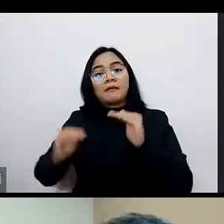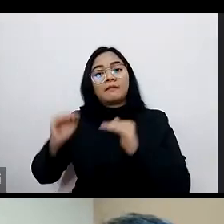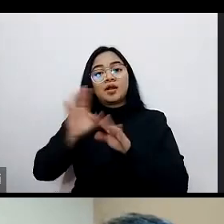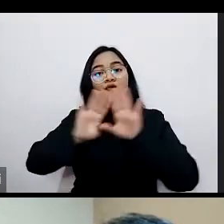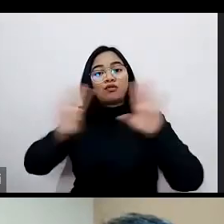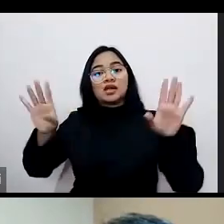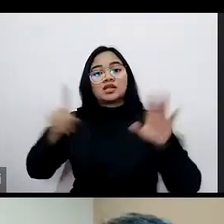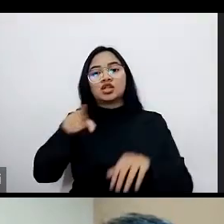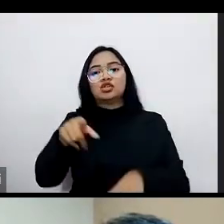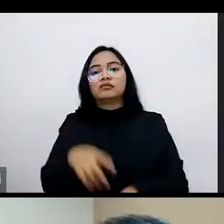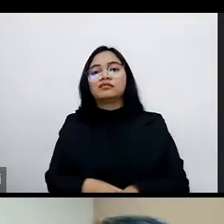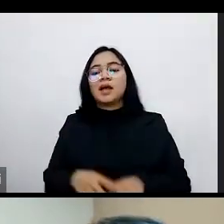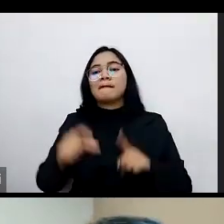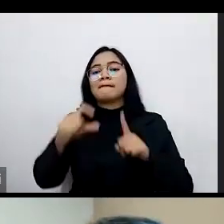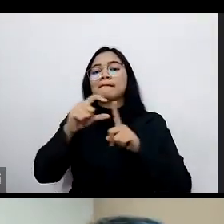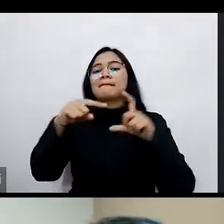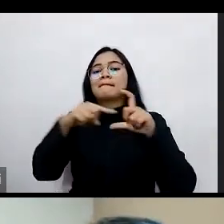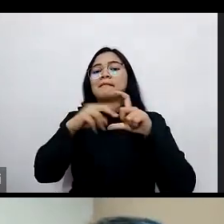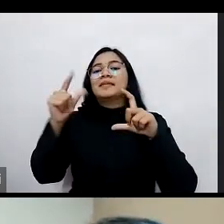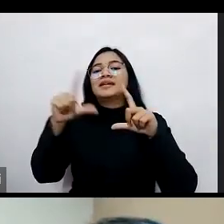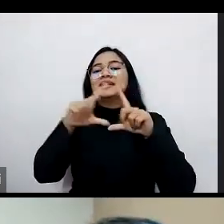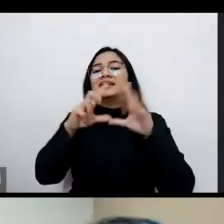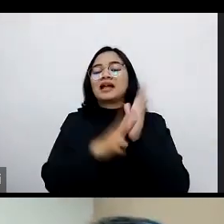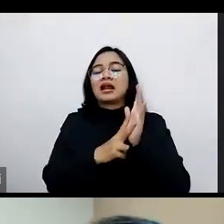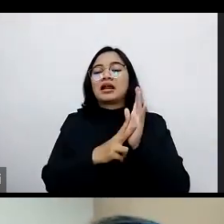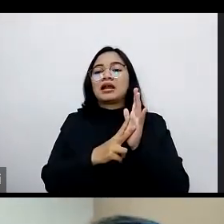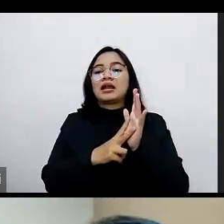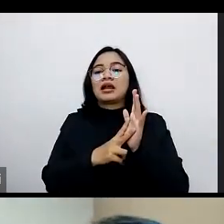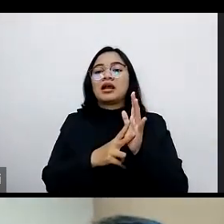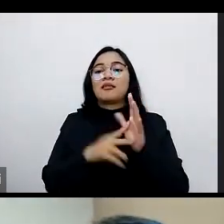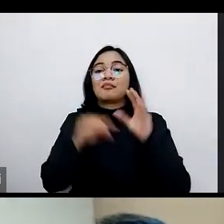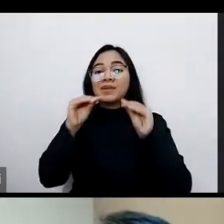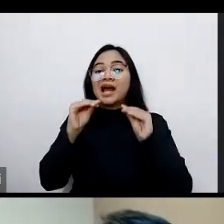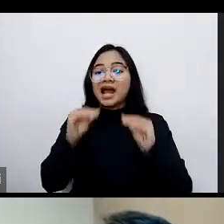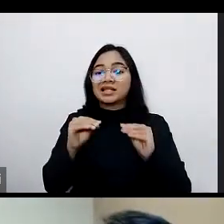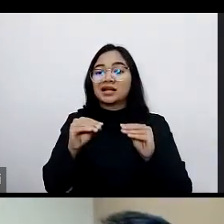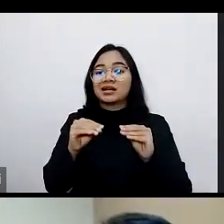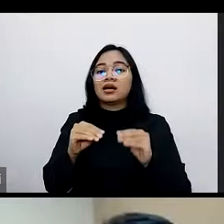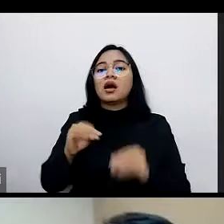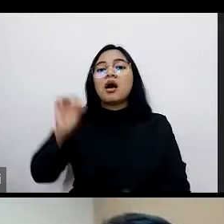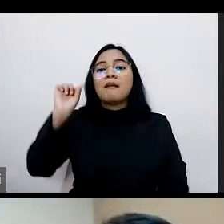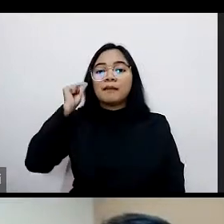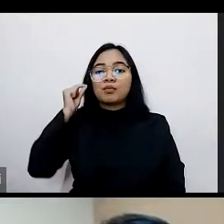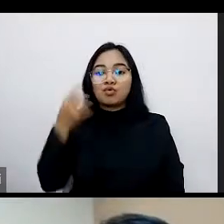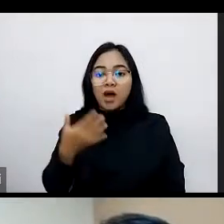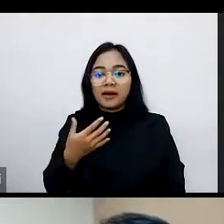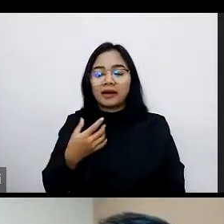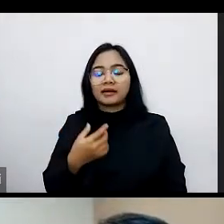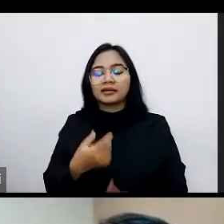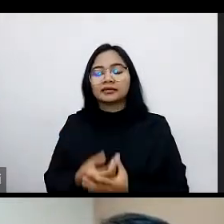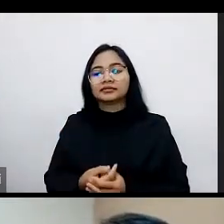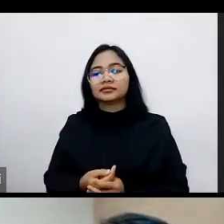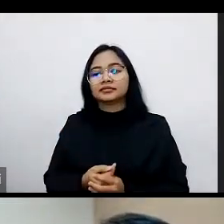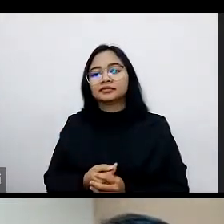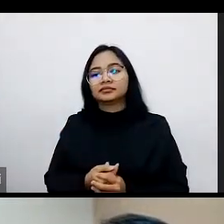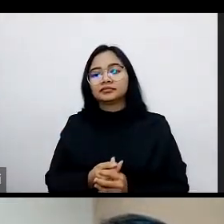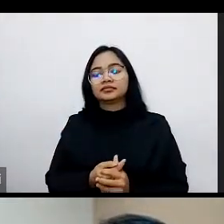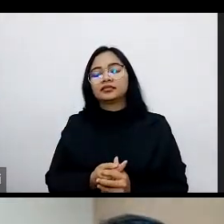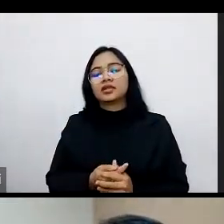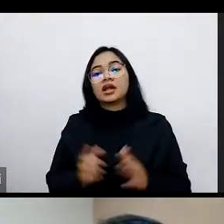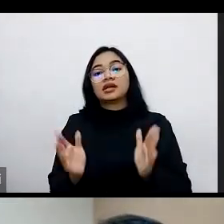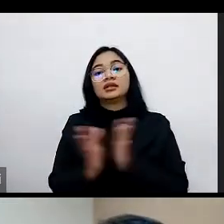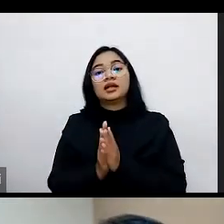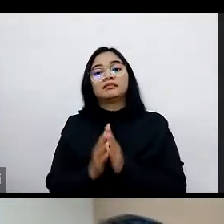perempuan. Saya akan lebih fokus ke, kan tadi sudah soal akademisi perempuan dan perannya di